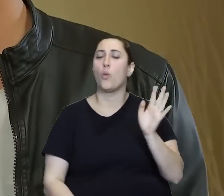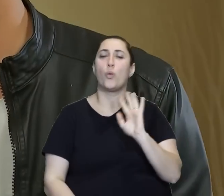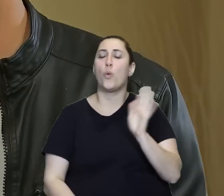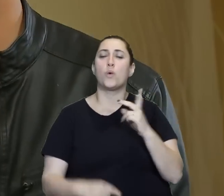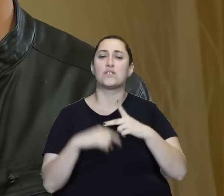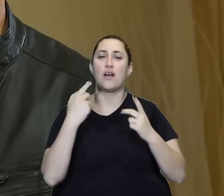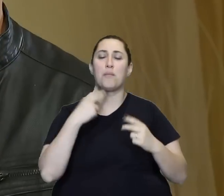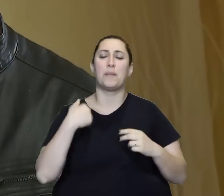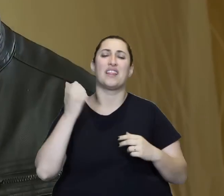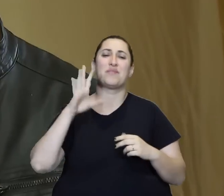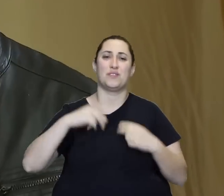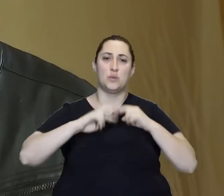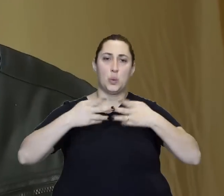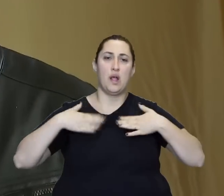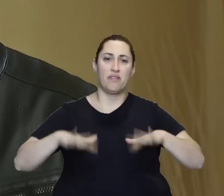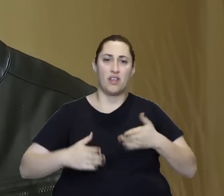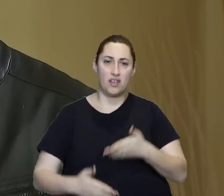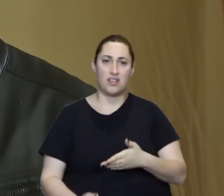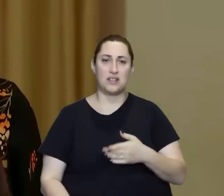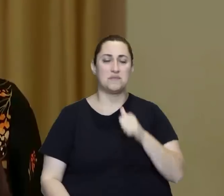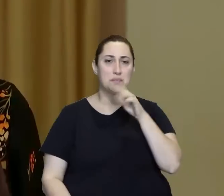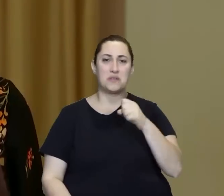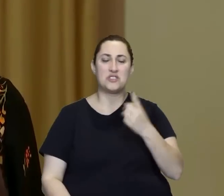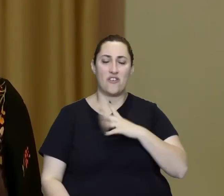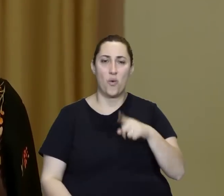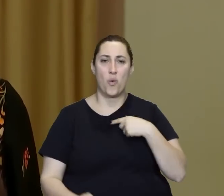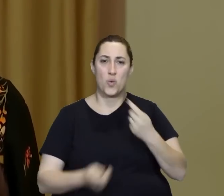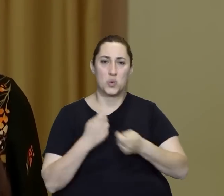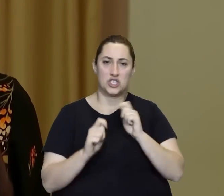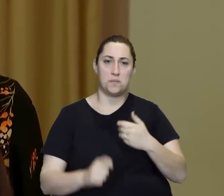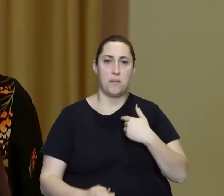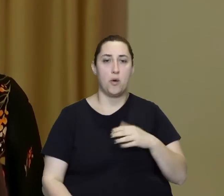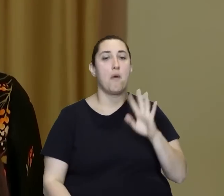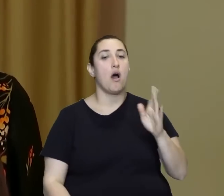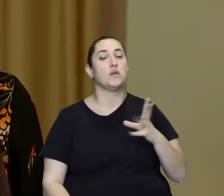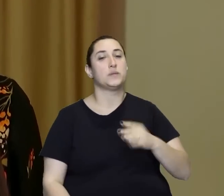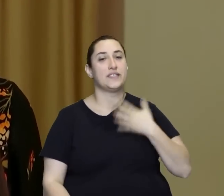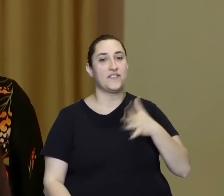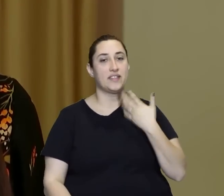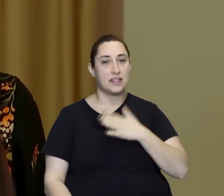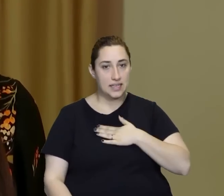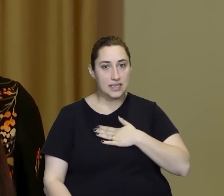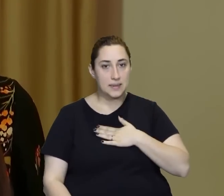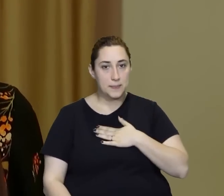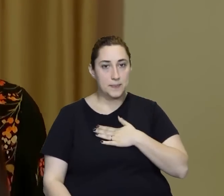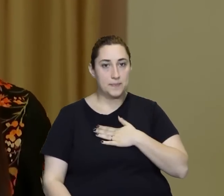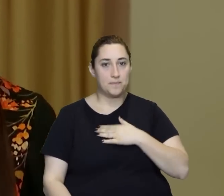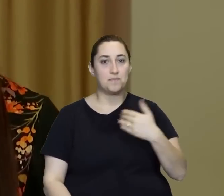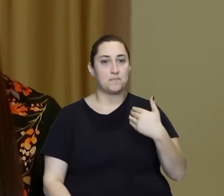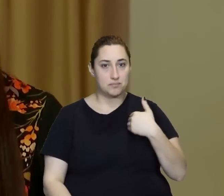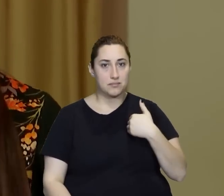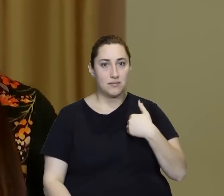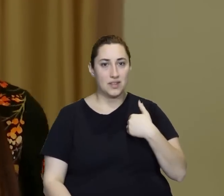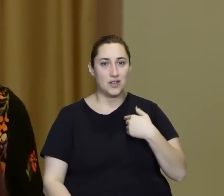yok Zehra abla, gitmedim ben. Atölyedeydim. Ya bir sipariş vardı, onu yetiştirmeye çalışıyorum. Ha, çok sevindim. Ben